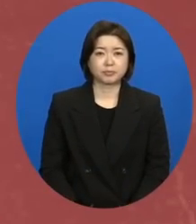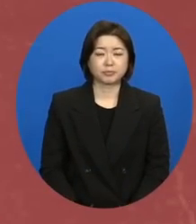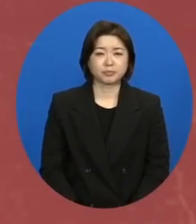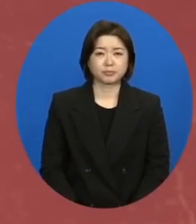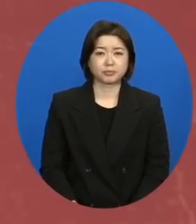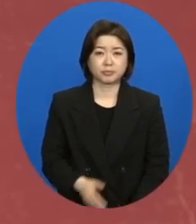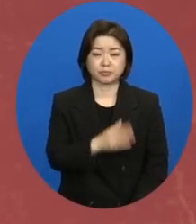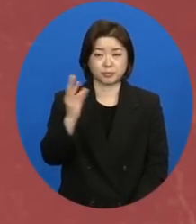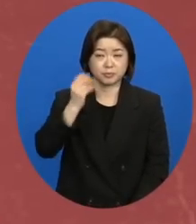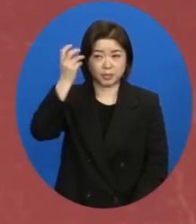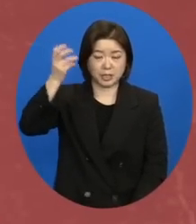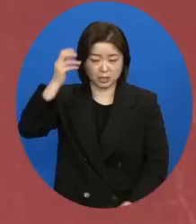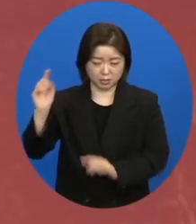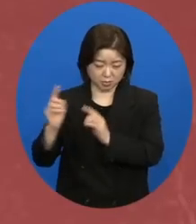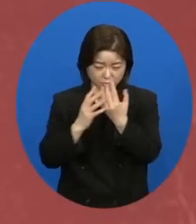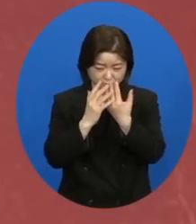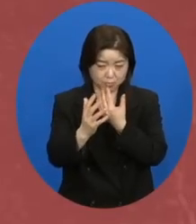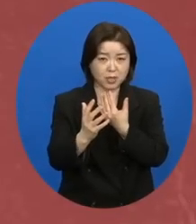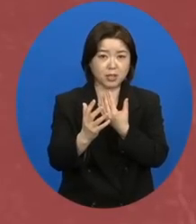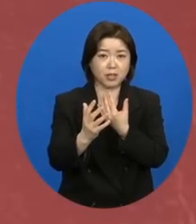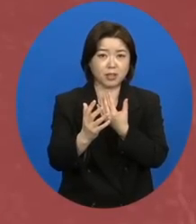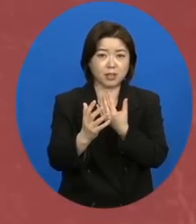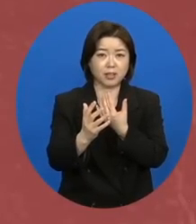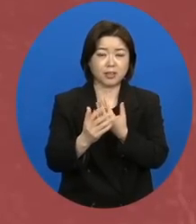여러분 성령 집회잖아요.